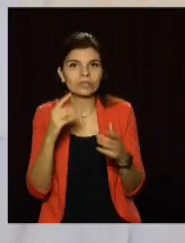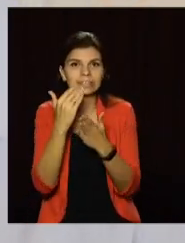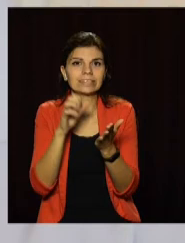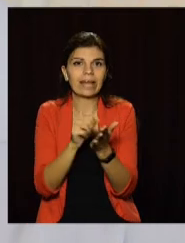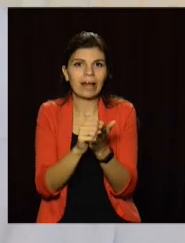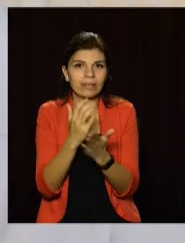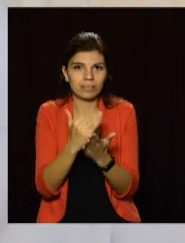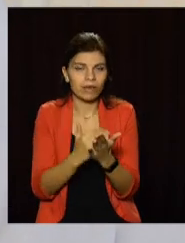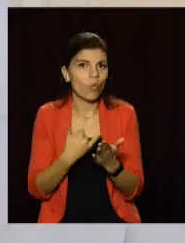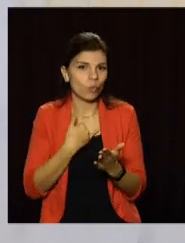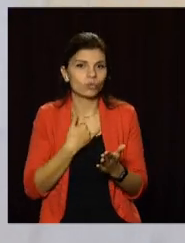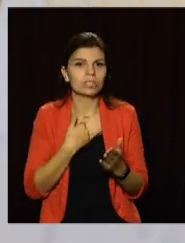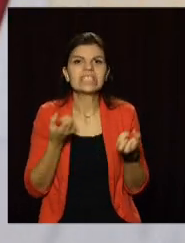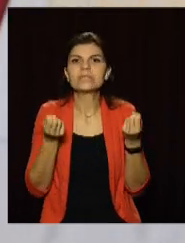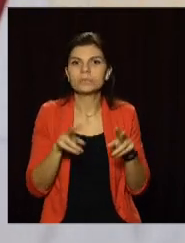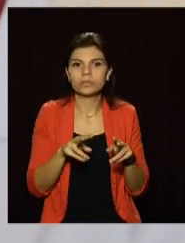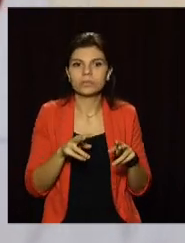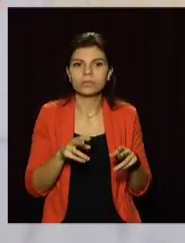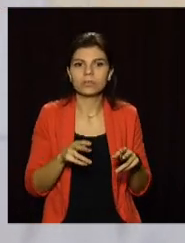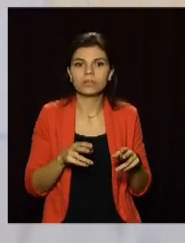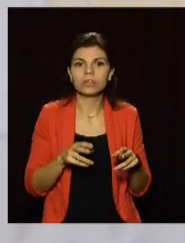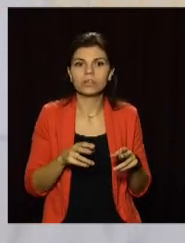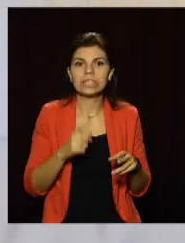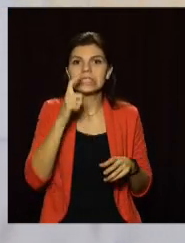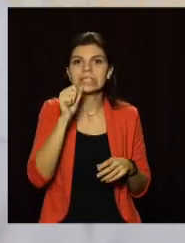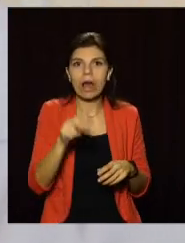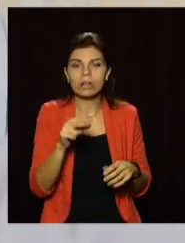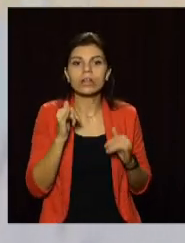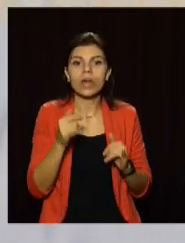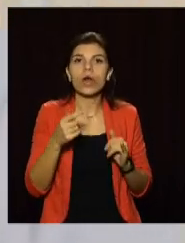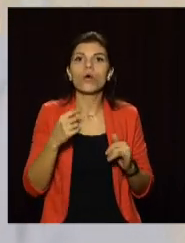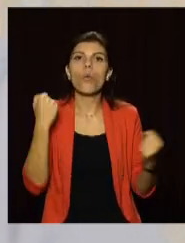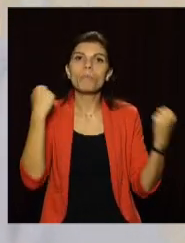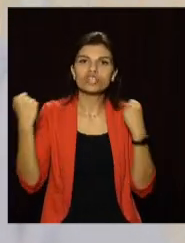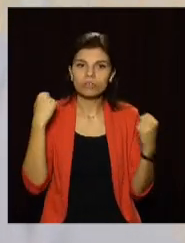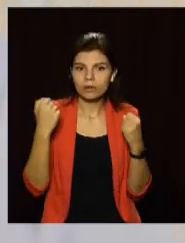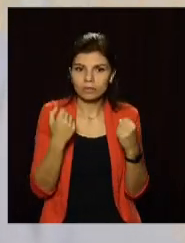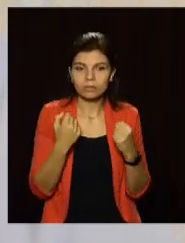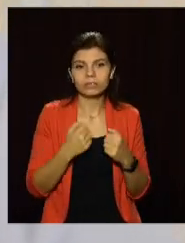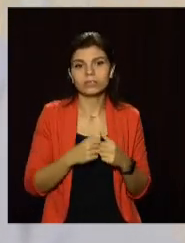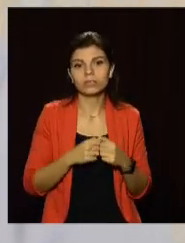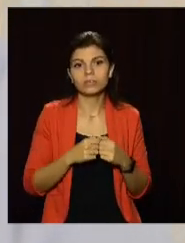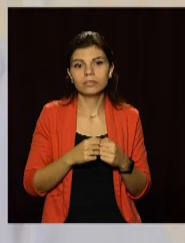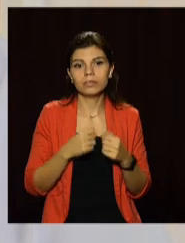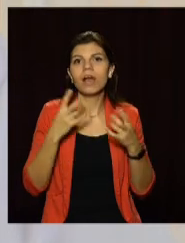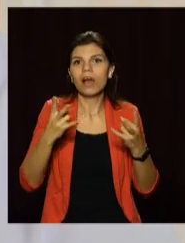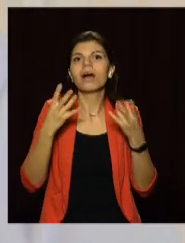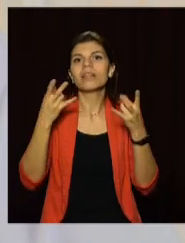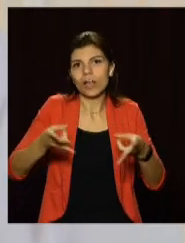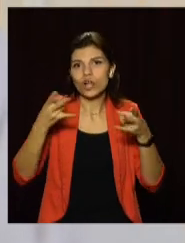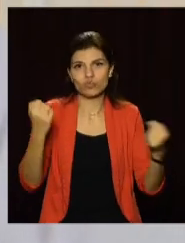у нас є, існує спеціальний зал для того, щоб для упражнений, щадящих